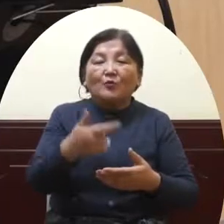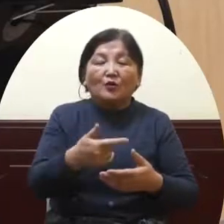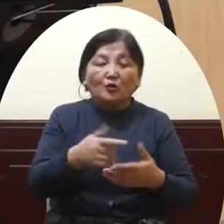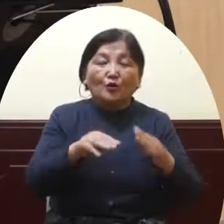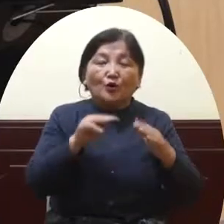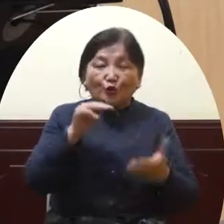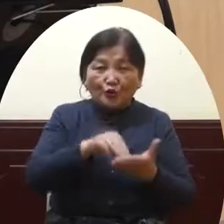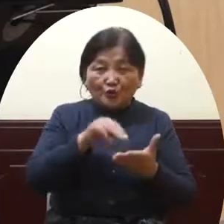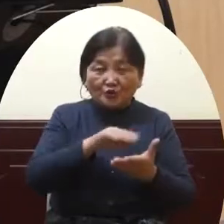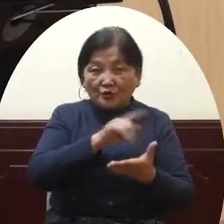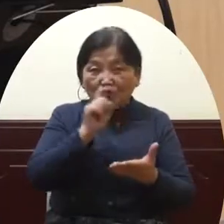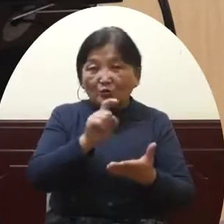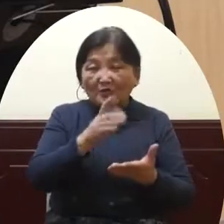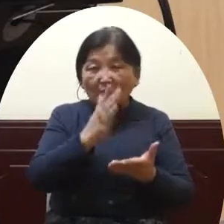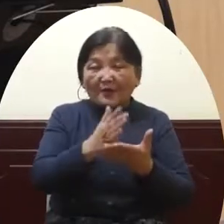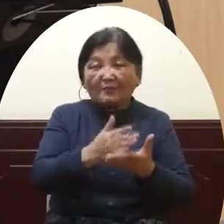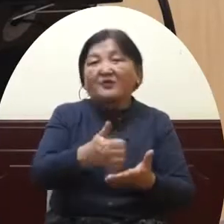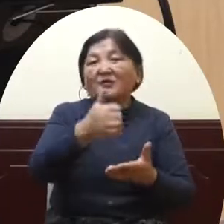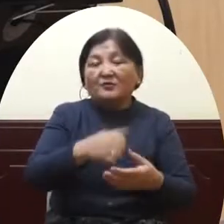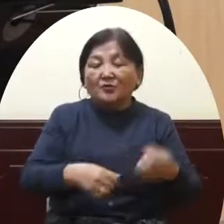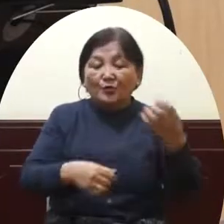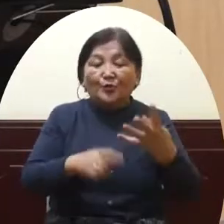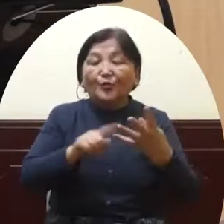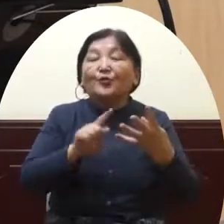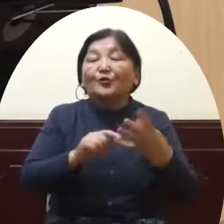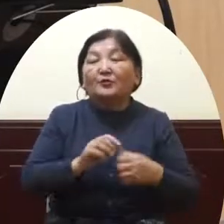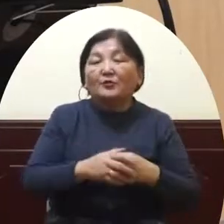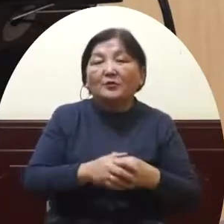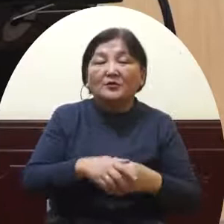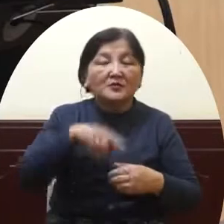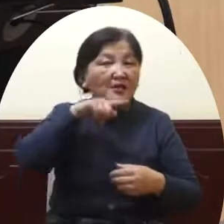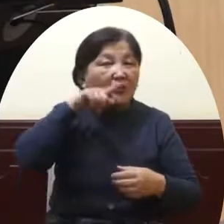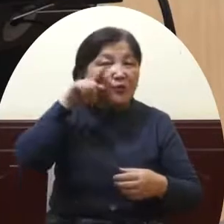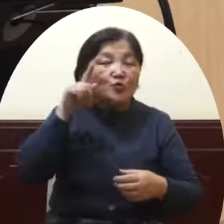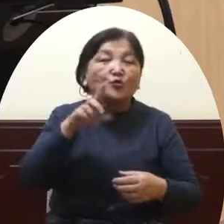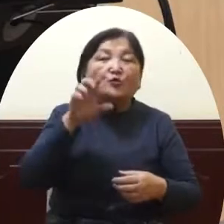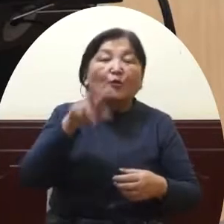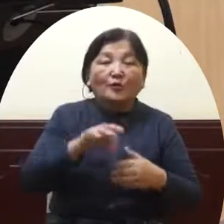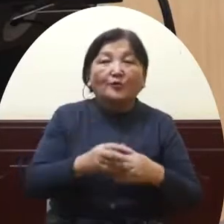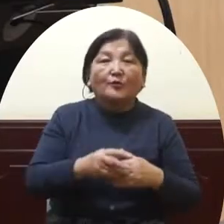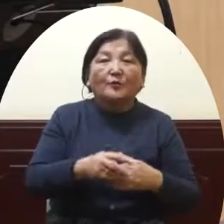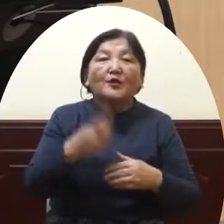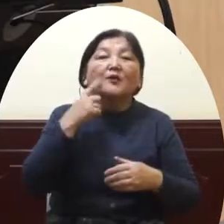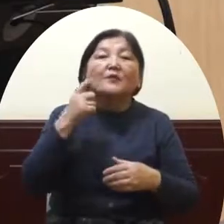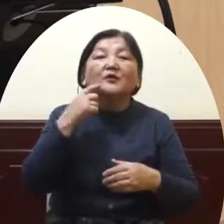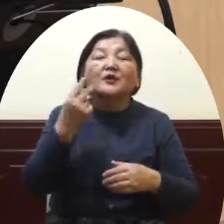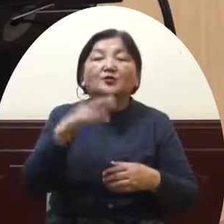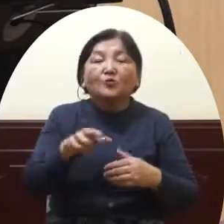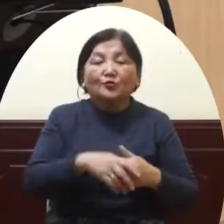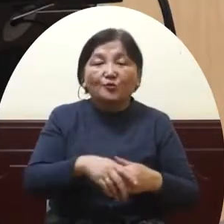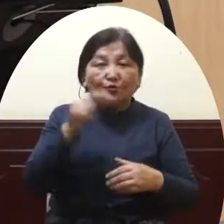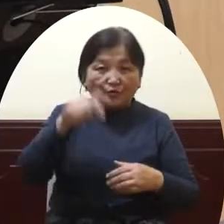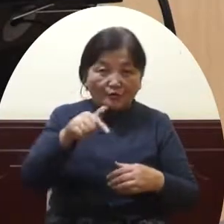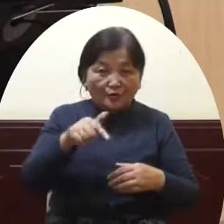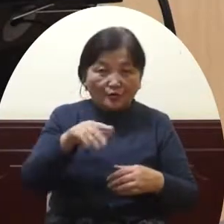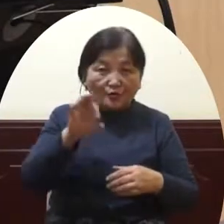байна. Дөрөв дэх нэмэлт нэг шалтгаан байгаа. Тэр нь бол одоо залуучууд болон эмэгтэйчүүдэд